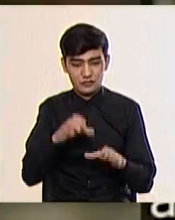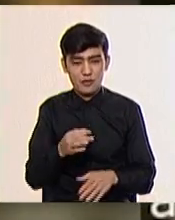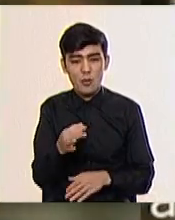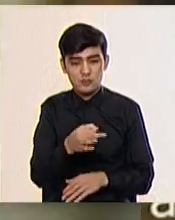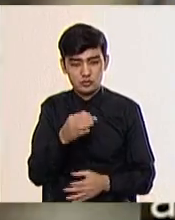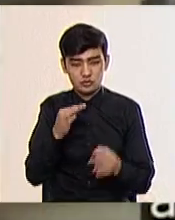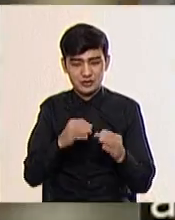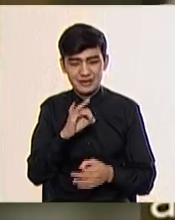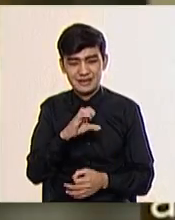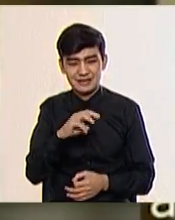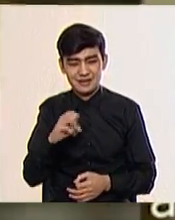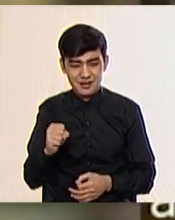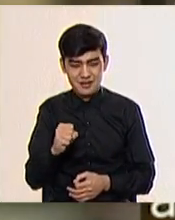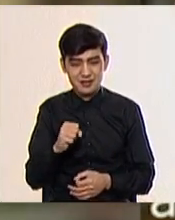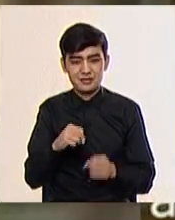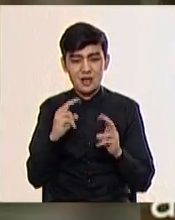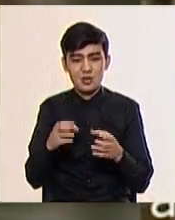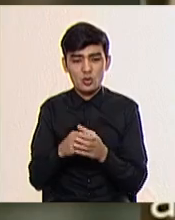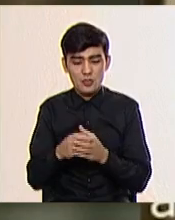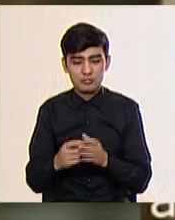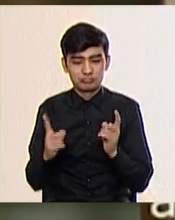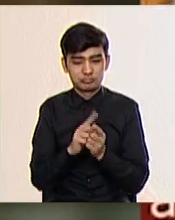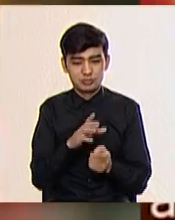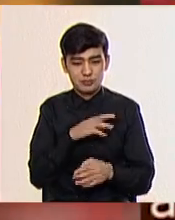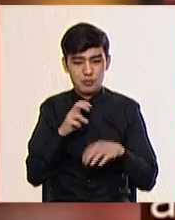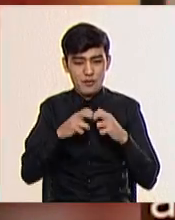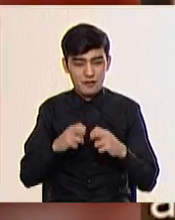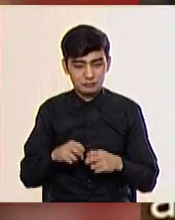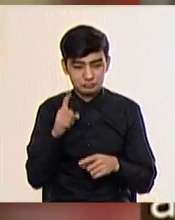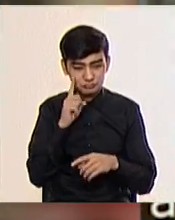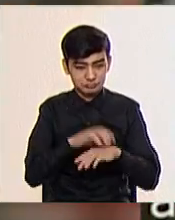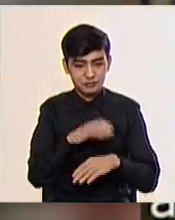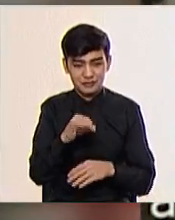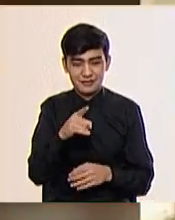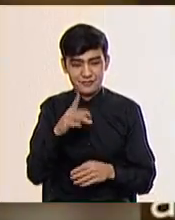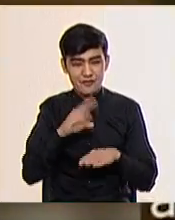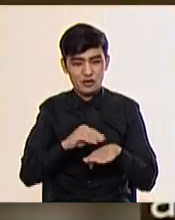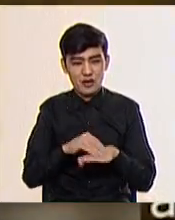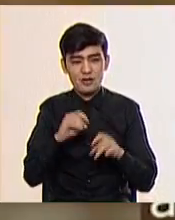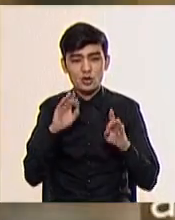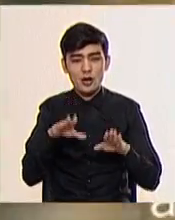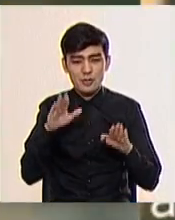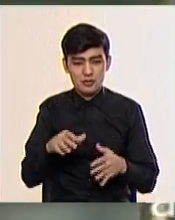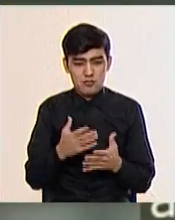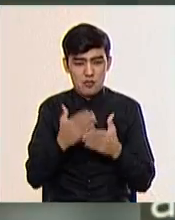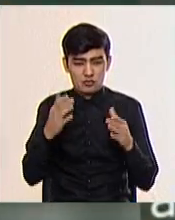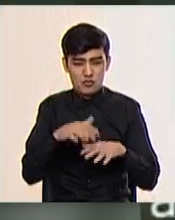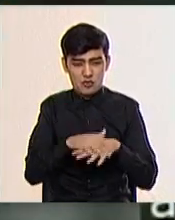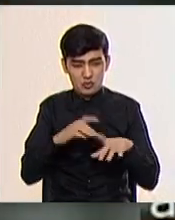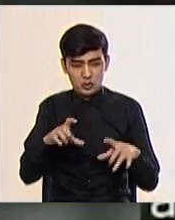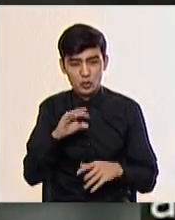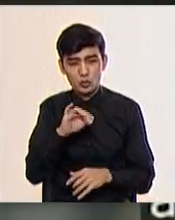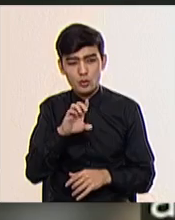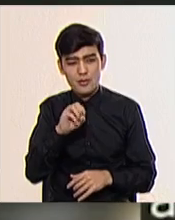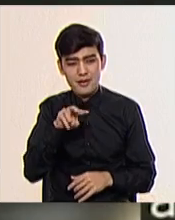суда Естай Исабеков с мониторинговой группой, нагрянувшей с проверкой. Оказалось, что в тот вечер в ресторане и в большой компании отмечали